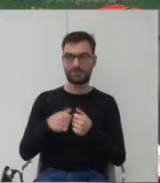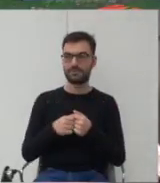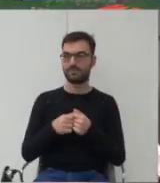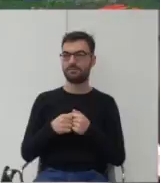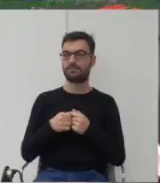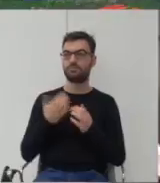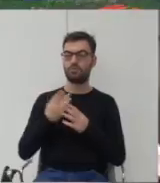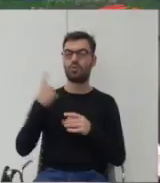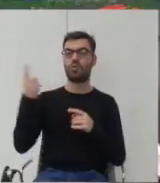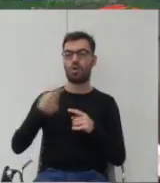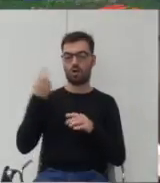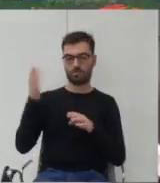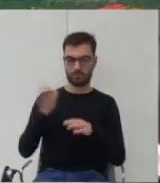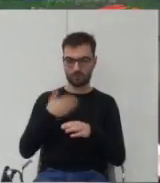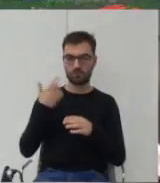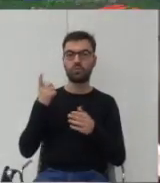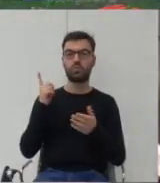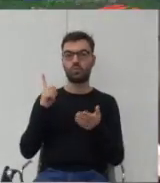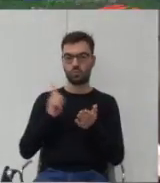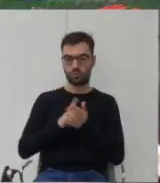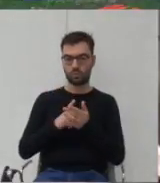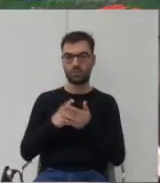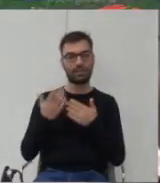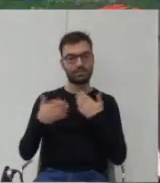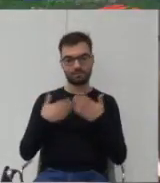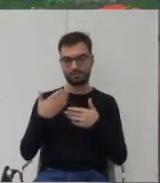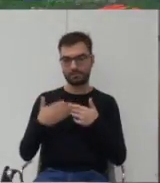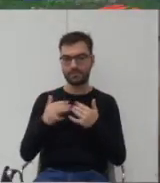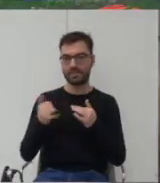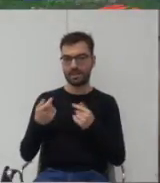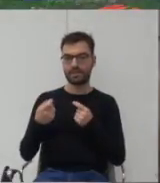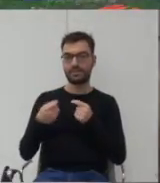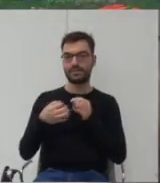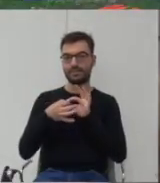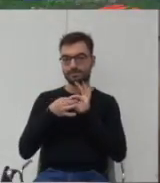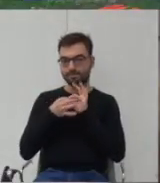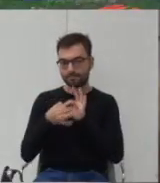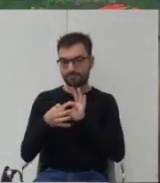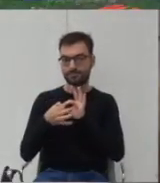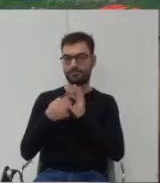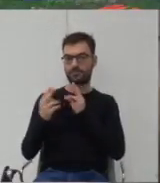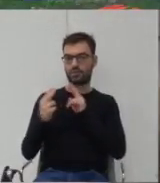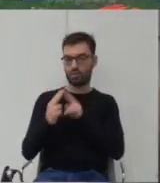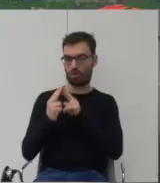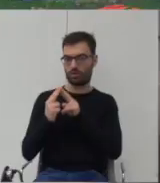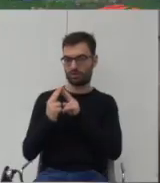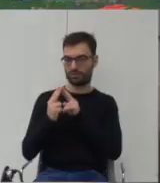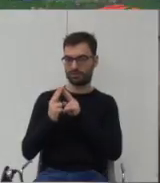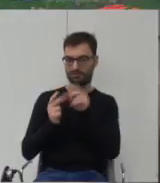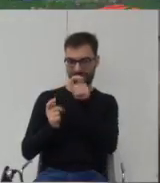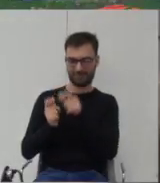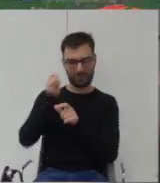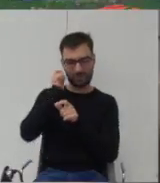kiedy po roku udaje się nawiązać jakąś relację, jakiś